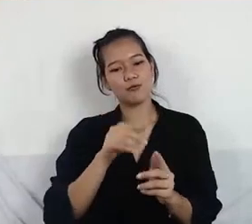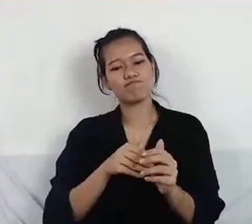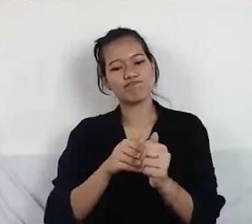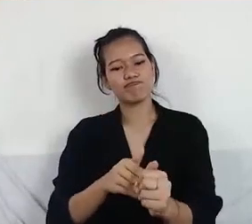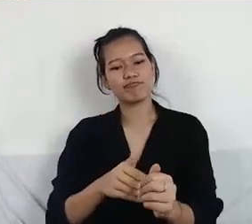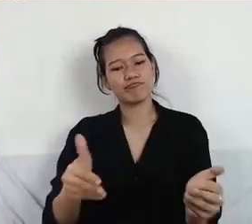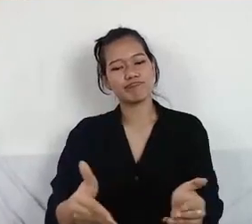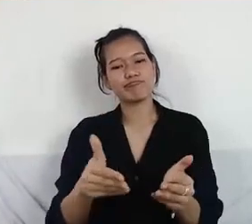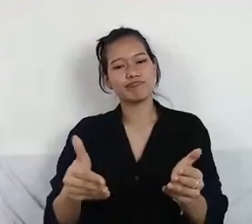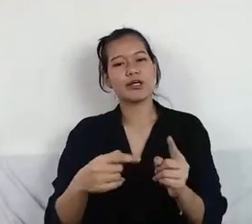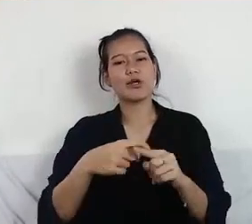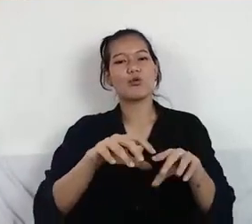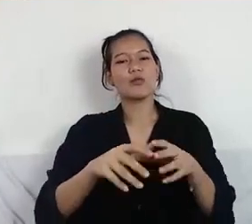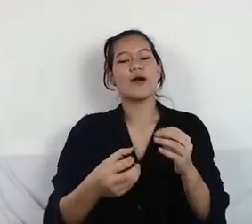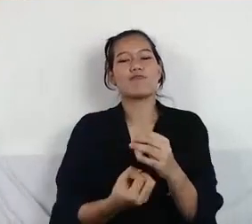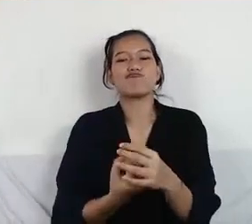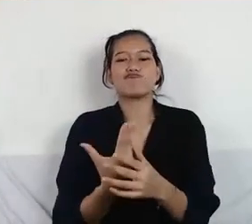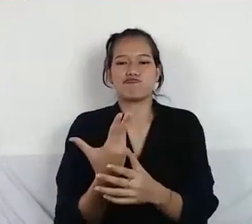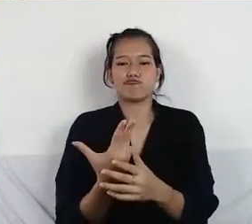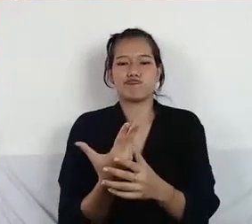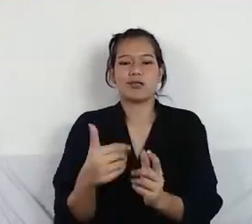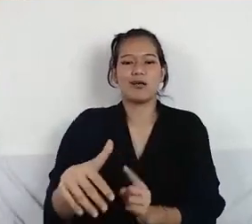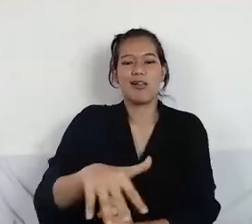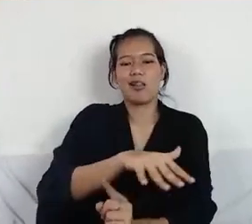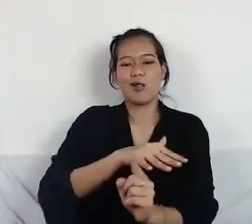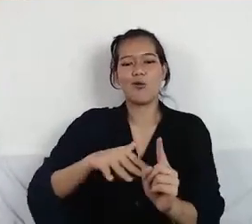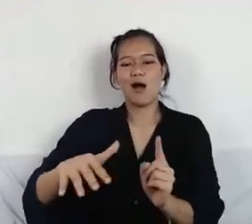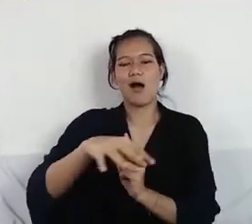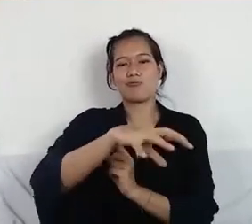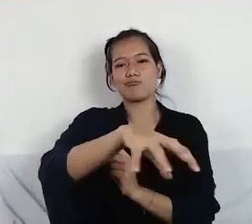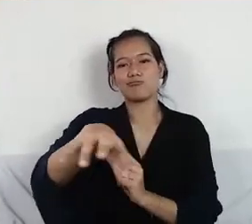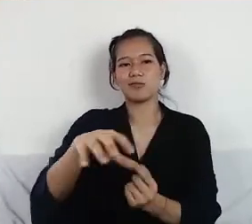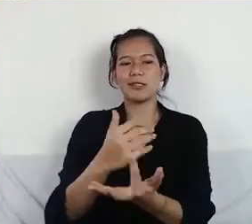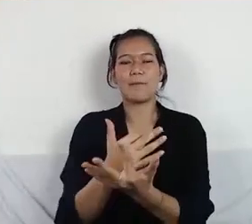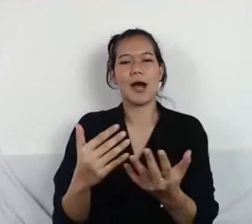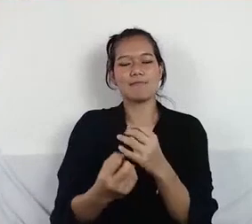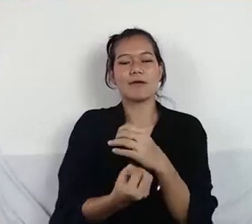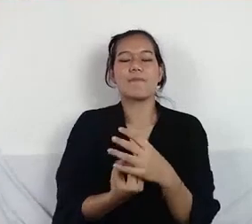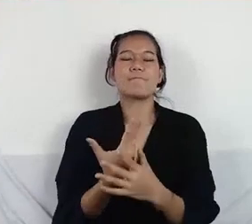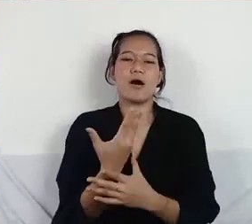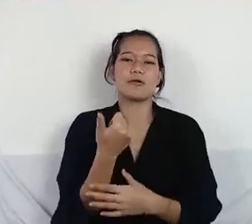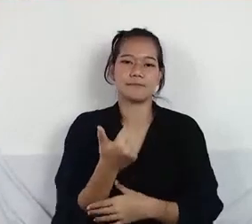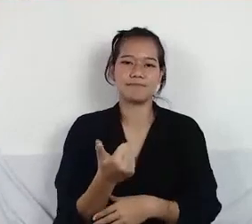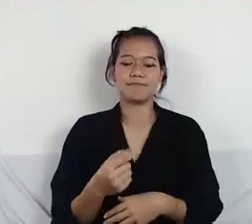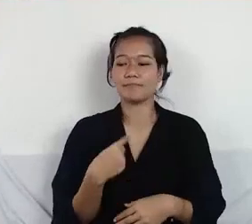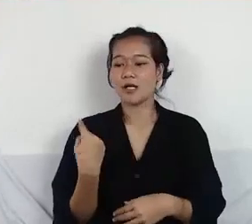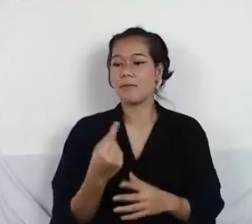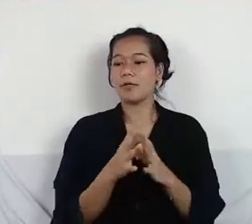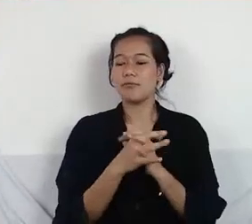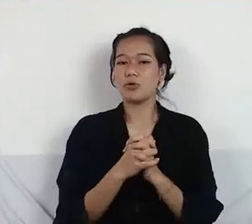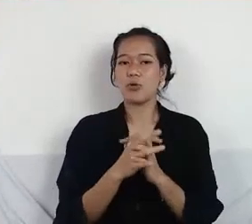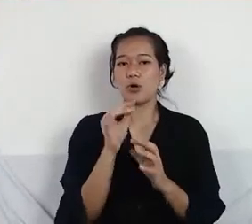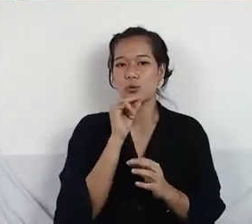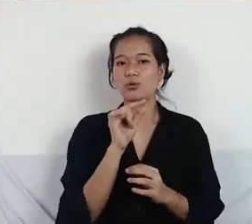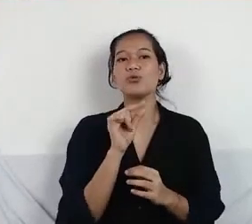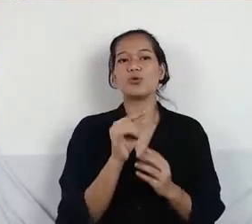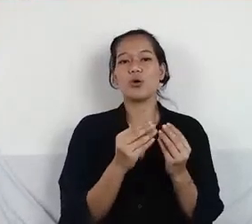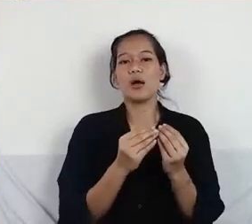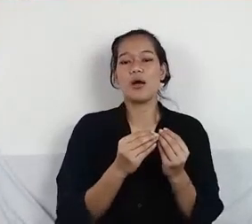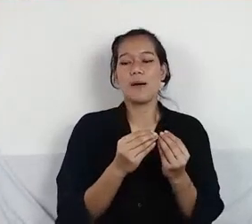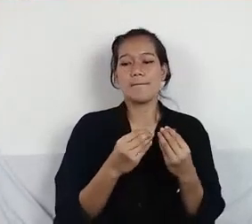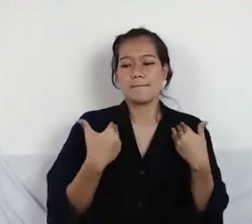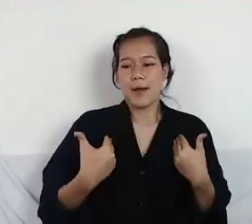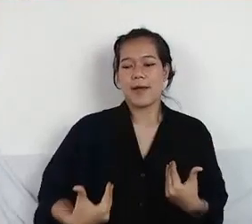dan mengembangkan GKI Kuitang ini bersama dengan lingkungan, pos, dan bakal jemaat. Kami berdoa untuk para pengurus badan